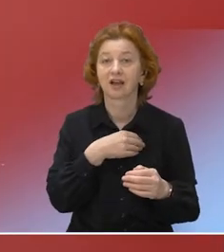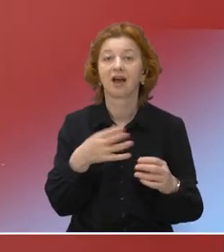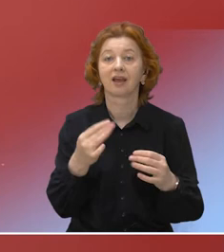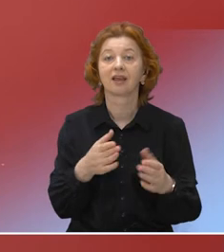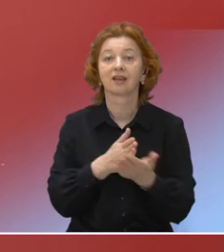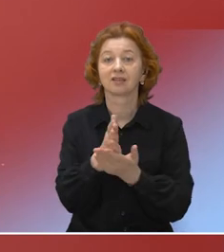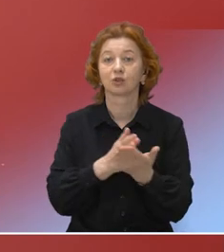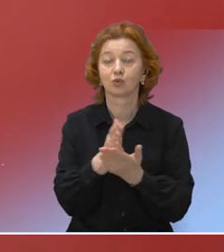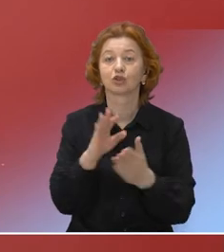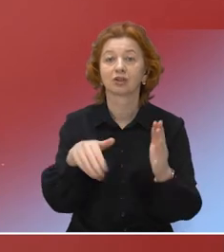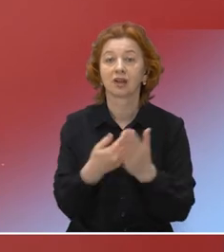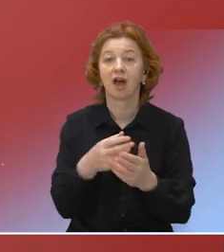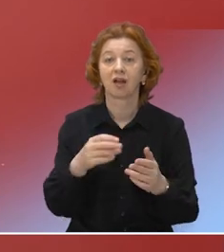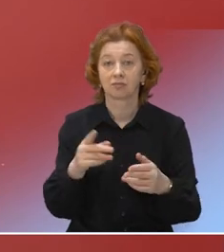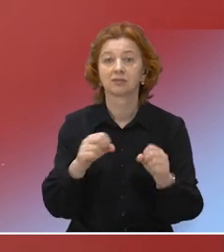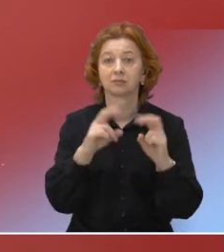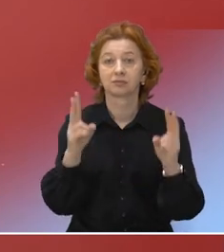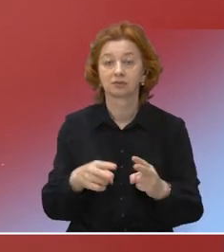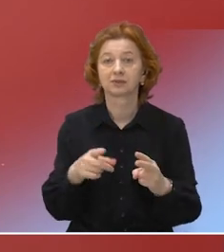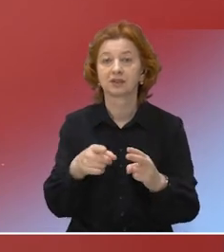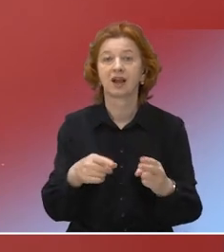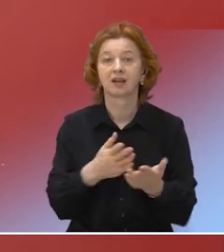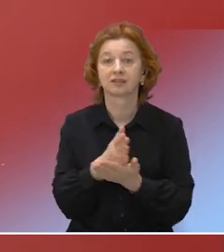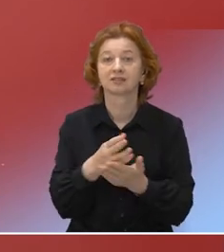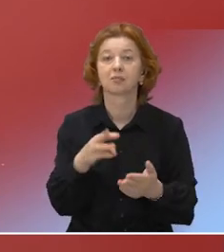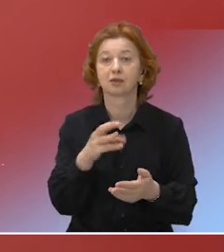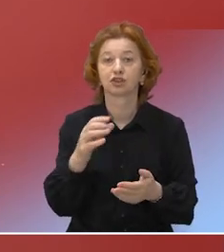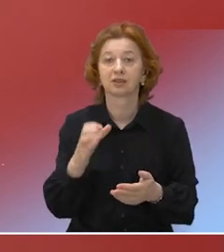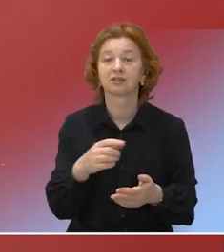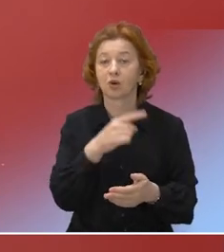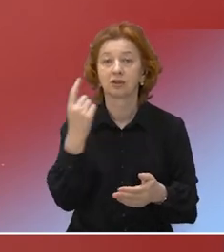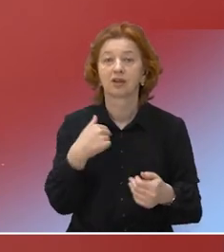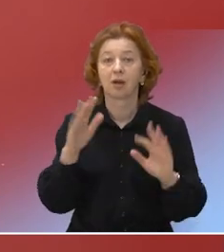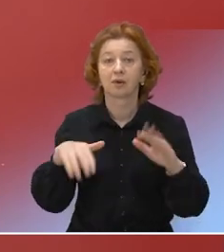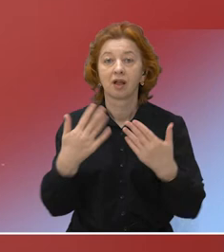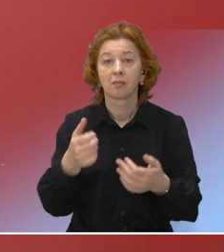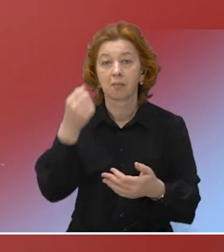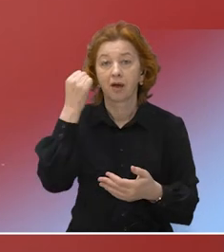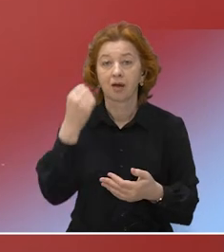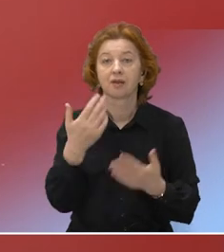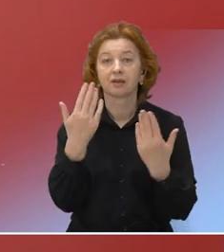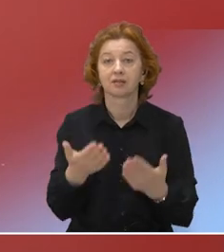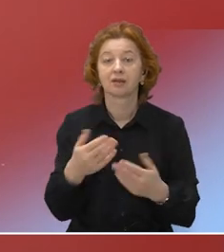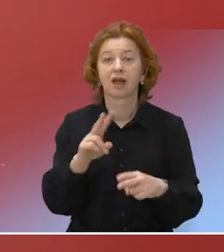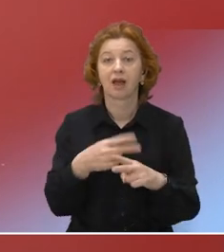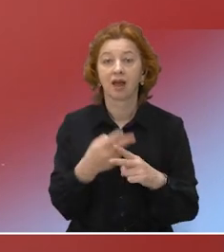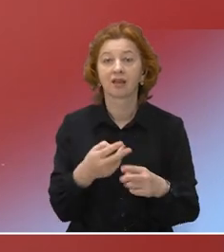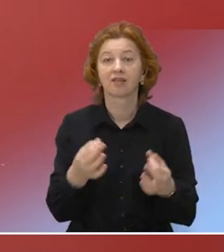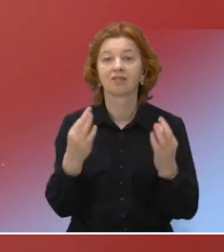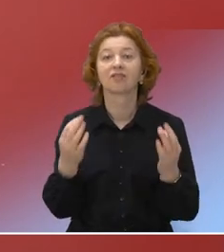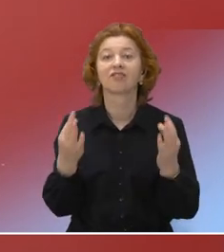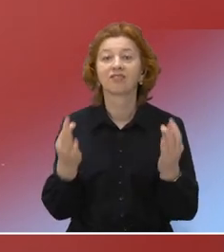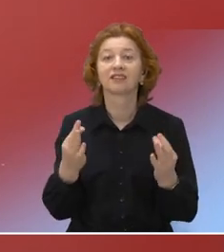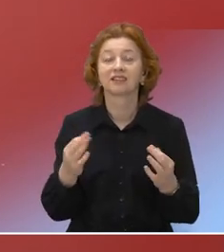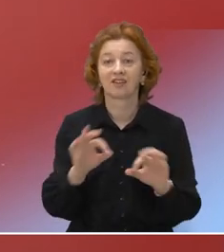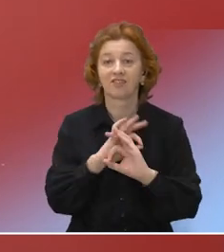примером образцовой службы для нынешнего поколения пожарных сил МЧС России. Я предлагаю почтить память этого